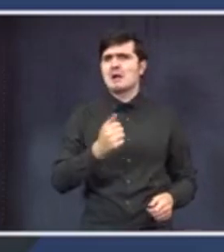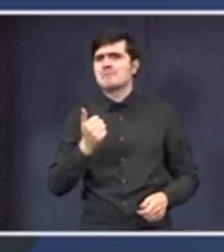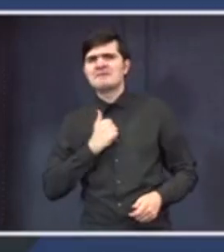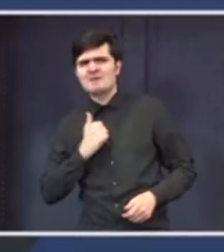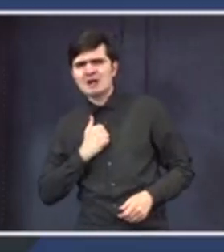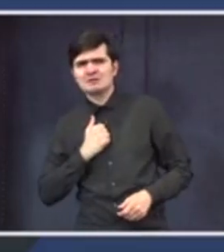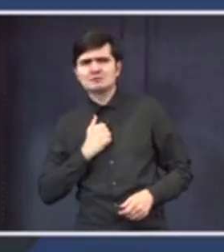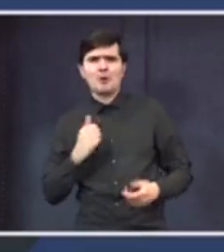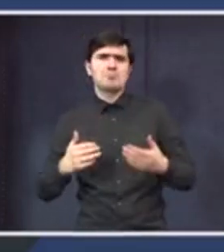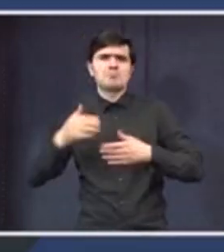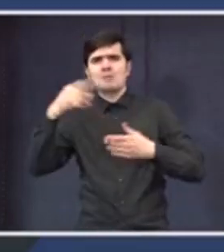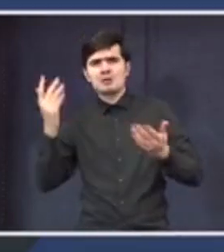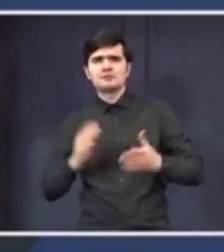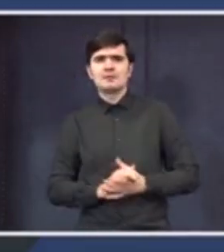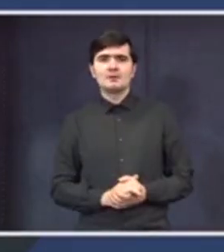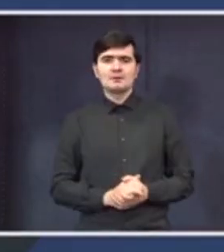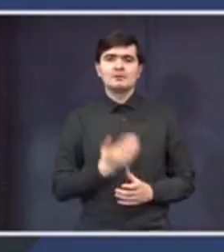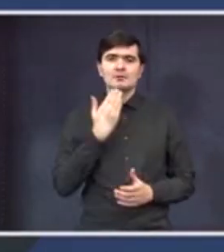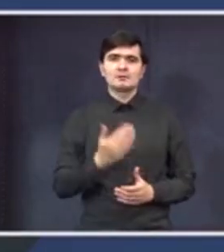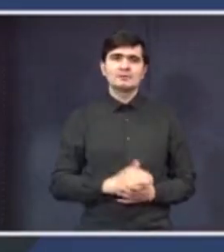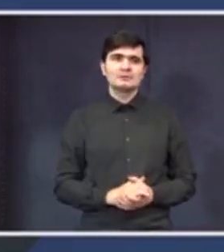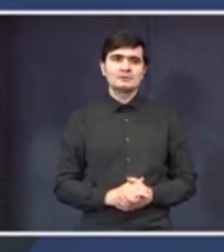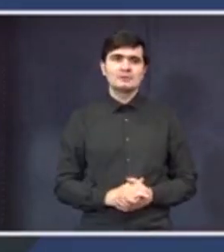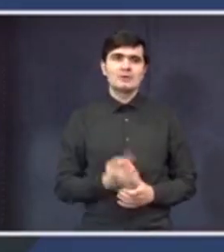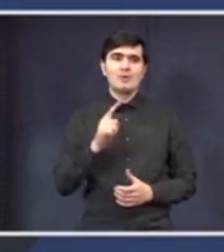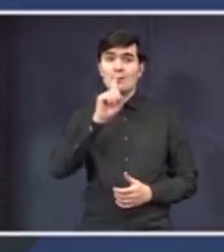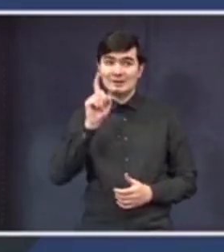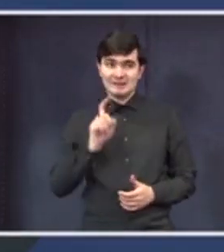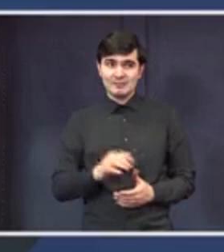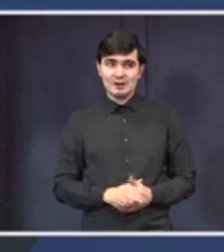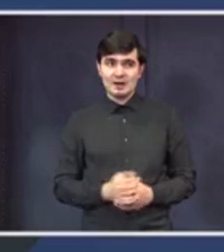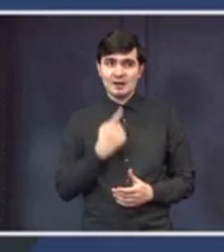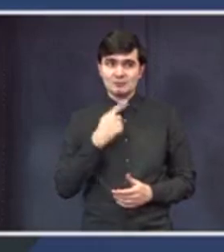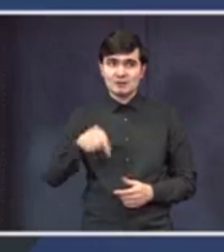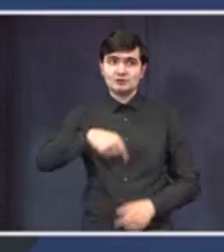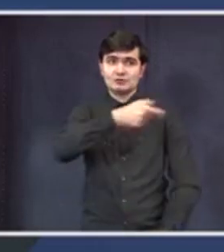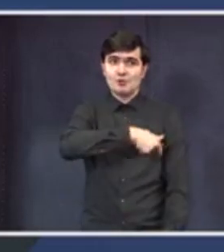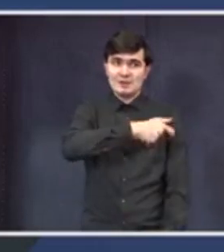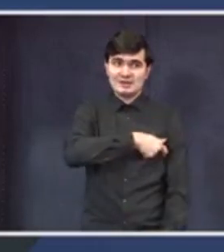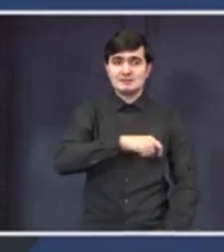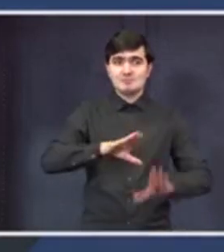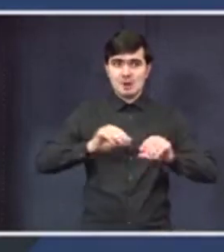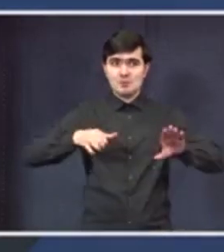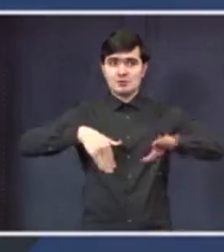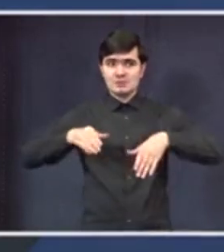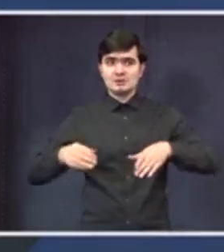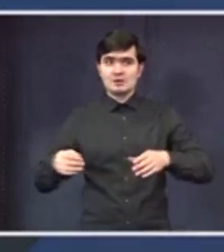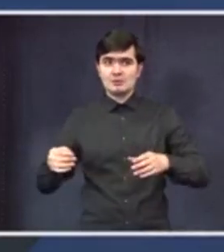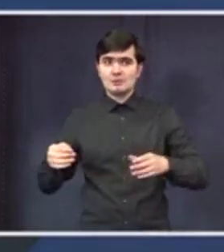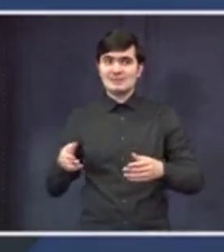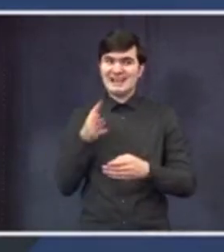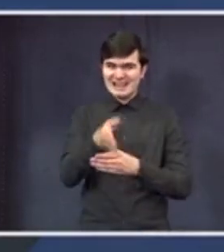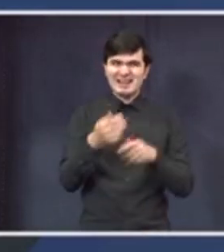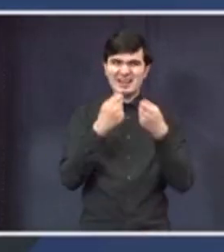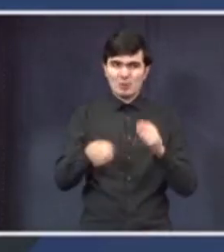mai mari. Mulțumesc. Domnule premier, am o întrebare. Spuneați că în acest comitet interministerial vor intra